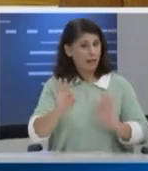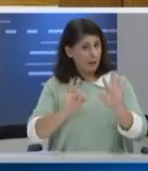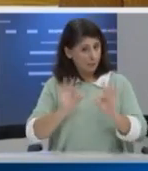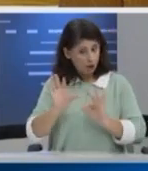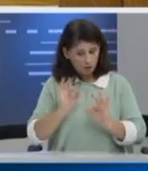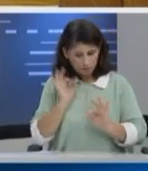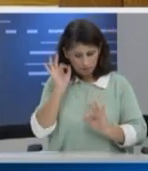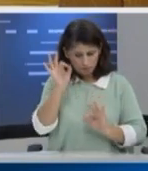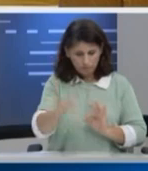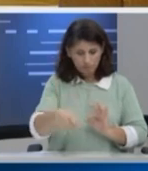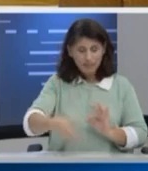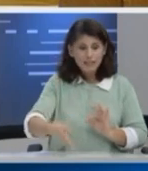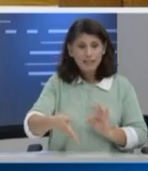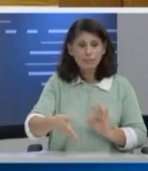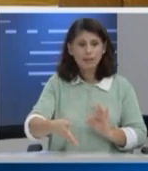οδηγεί σήμερα